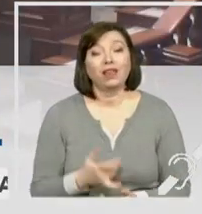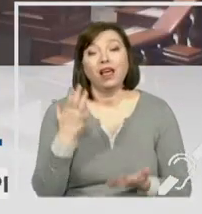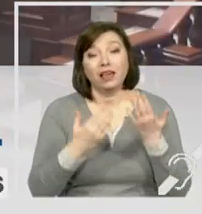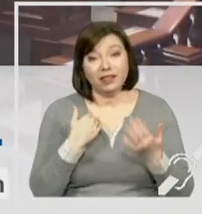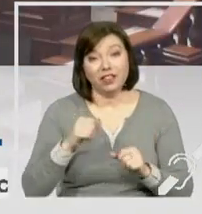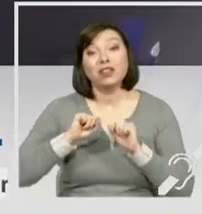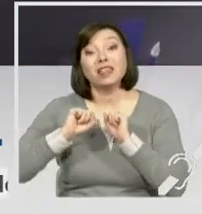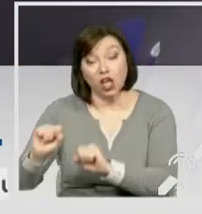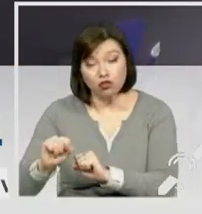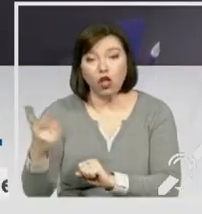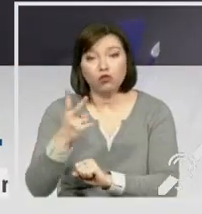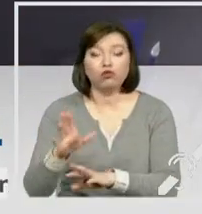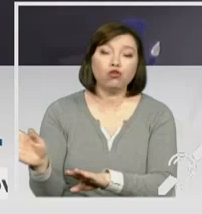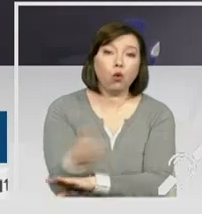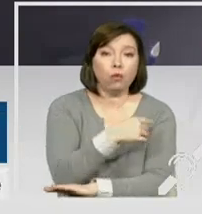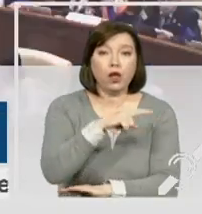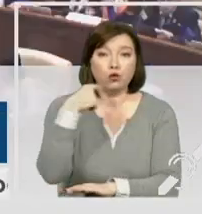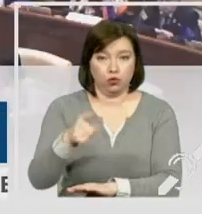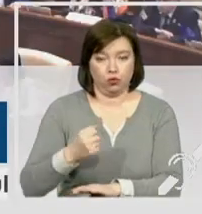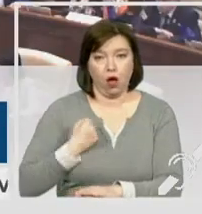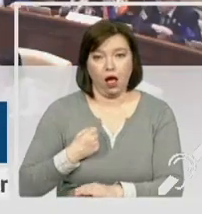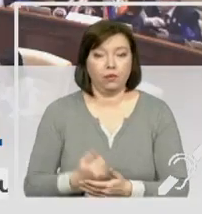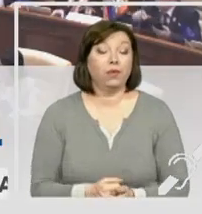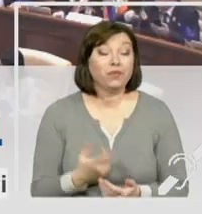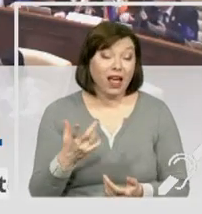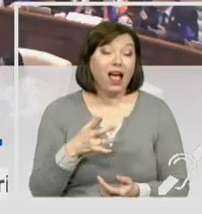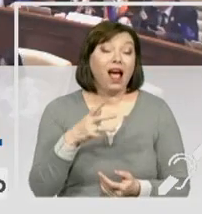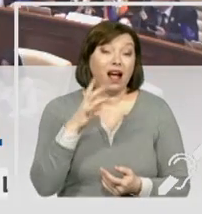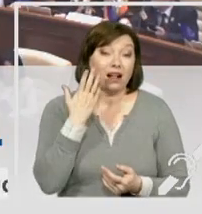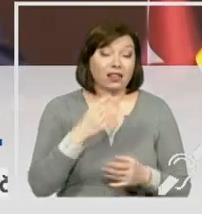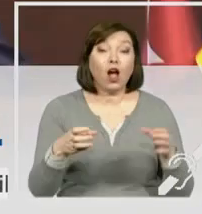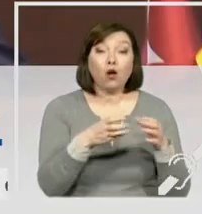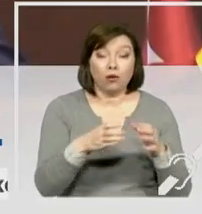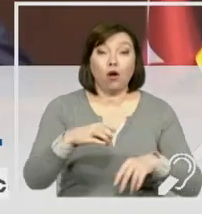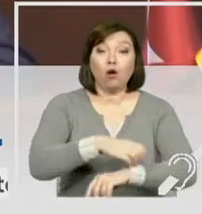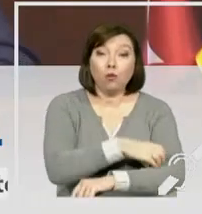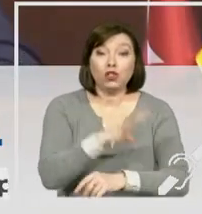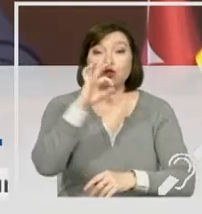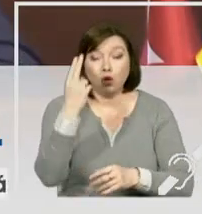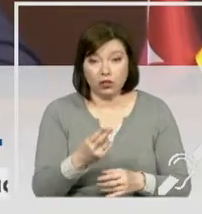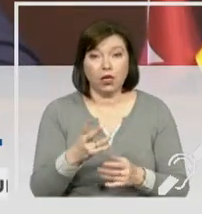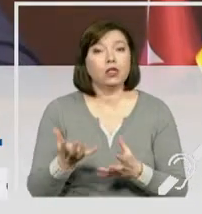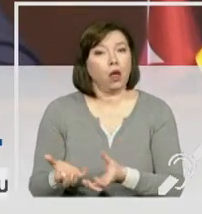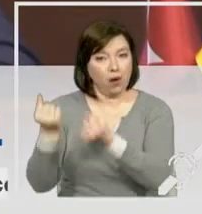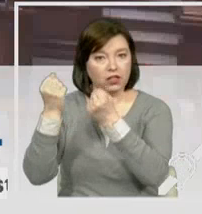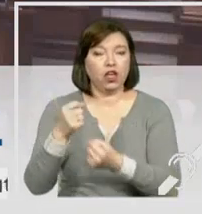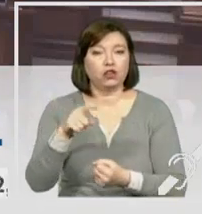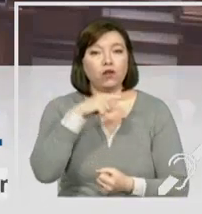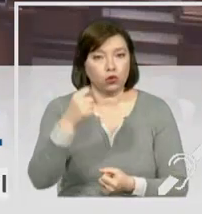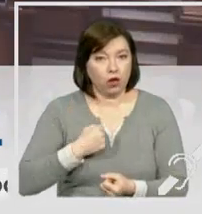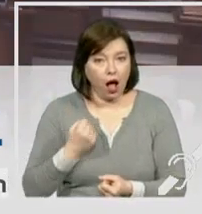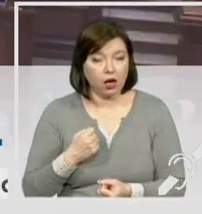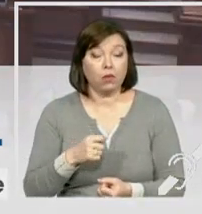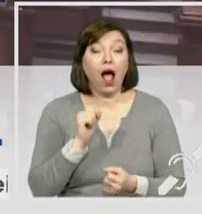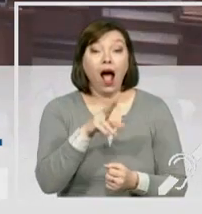trebuie în primul rând armata de ocupație să plece de acolo. În timp ce deputații BCS dau dreptate separatiștilor de la Tiraspol, deputații PAS